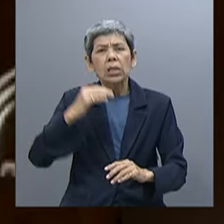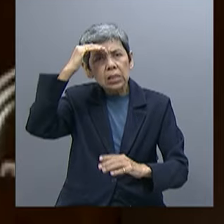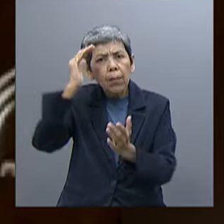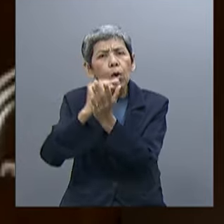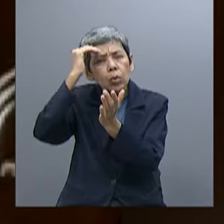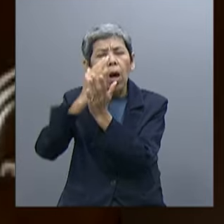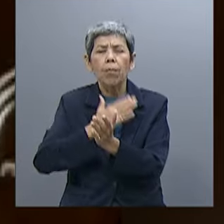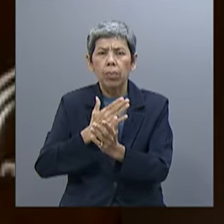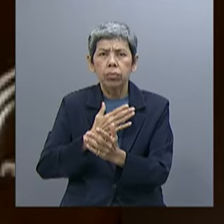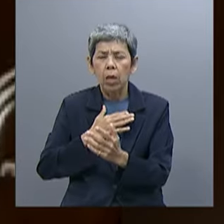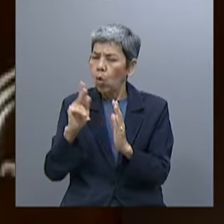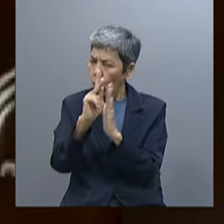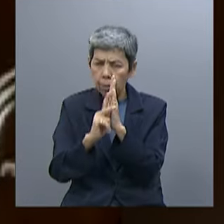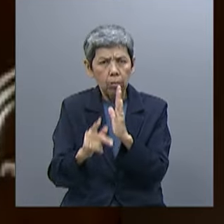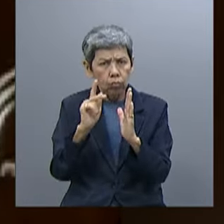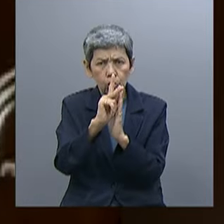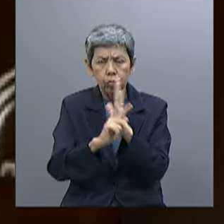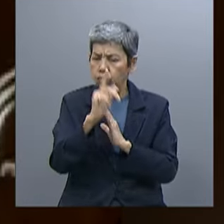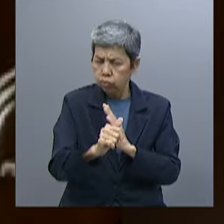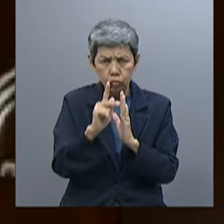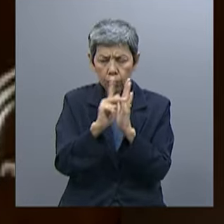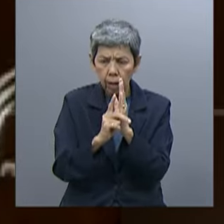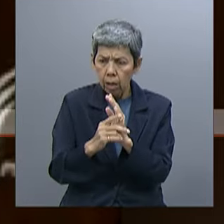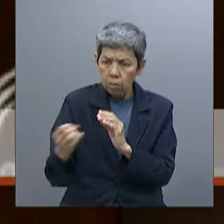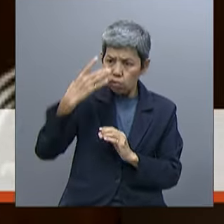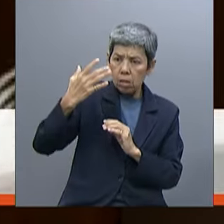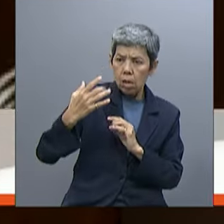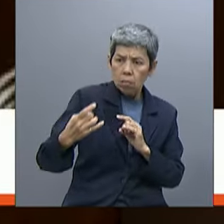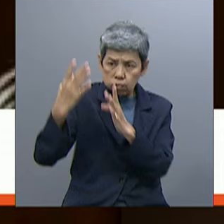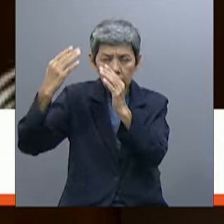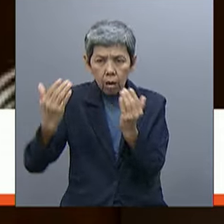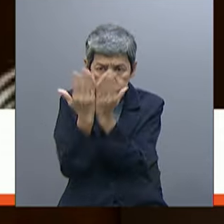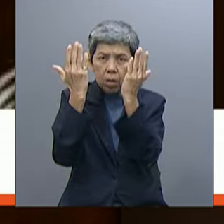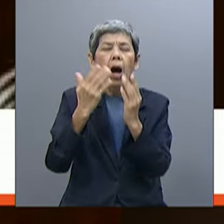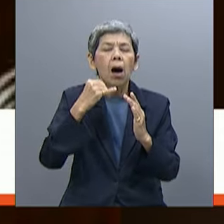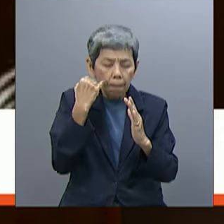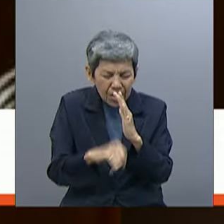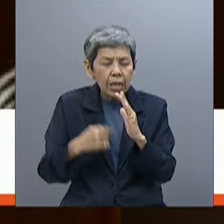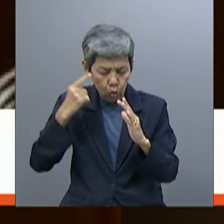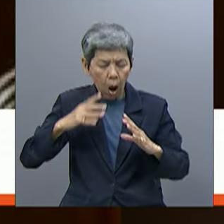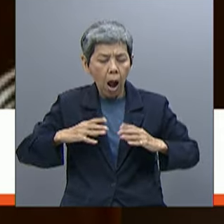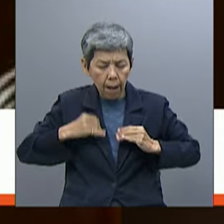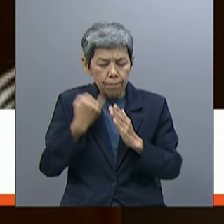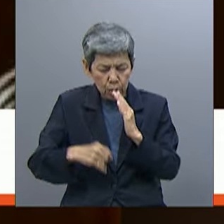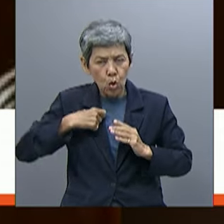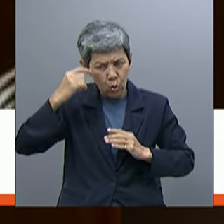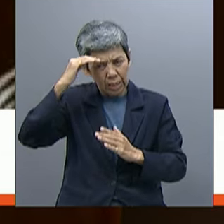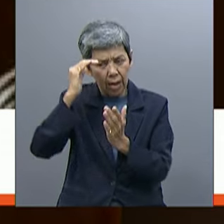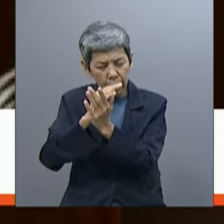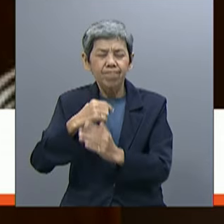ครับ จะบังคับใช้กฎหมายถึงมือใช้รุนแรงมาก็ต้องรุนแรงไปอะไรคือซึ่งอันนี้ผิด ครับ นะครับคือมีความเป็นตำรวจม